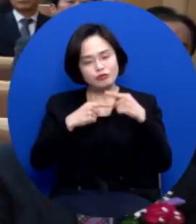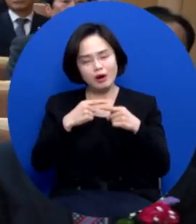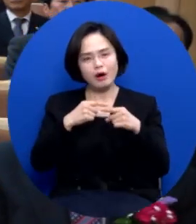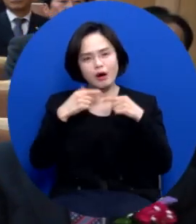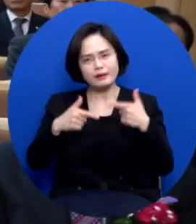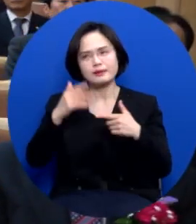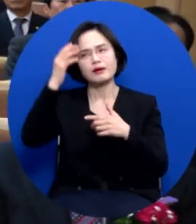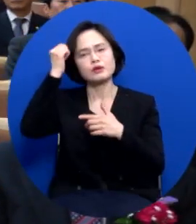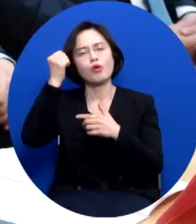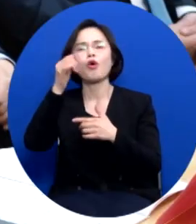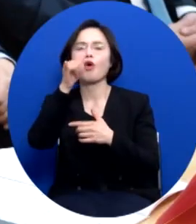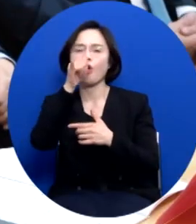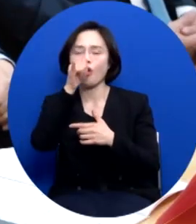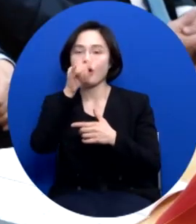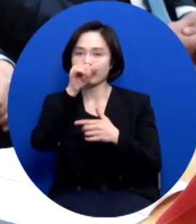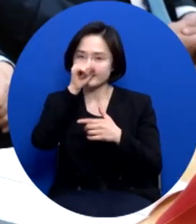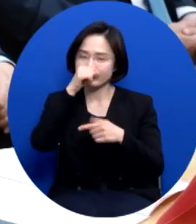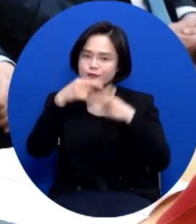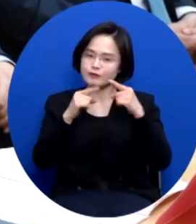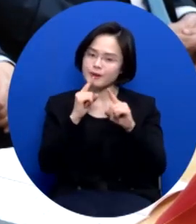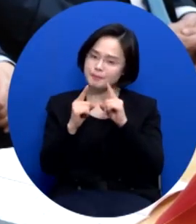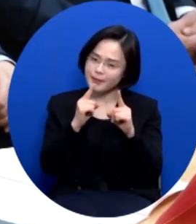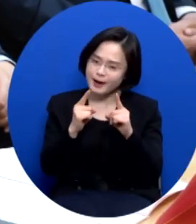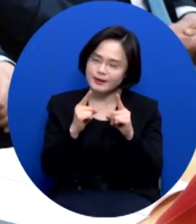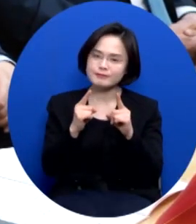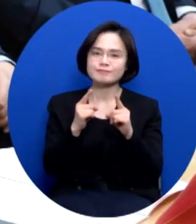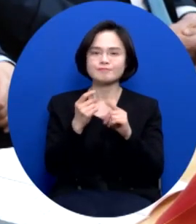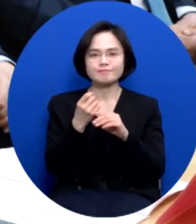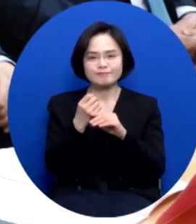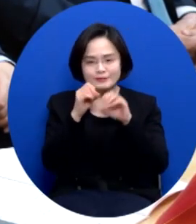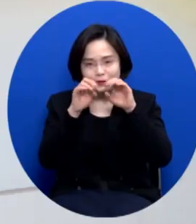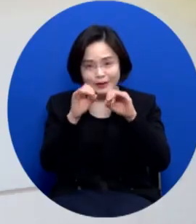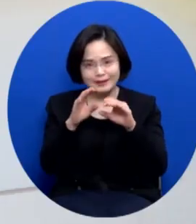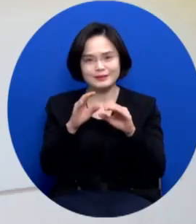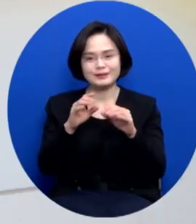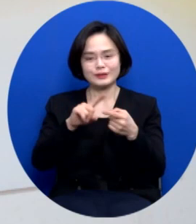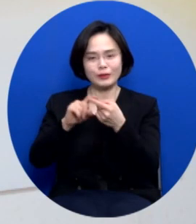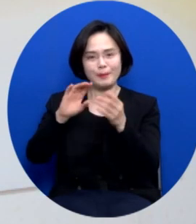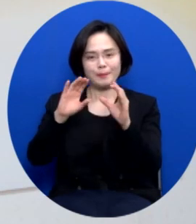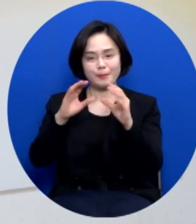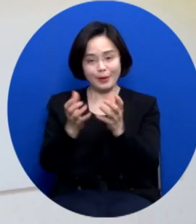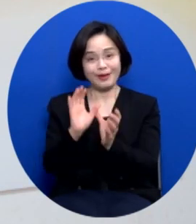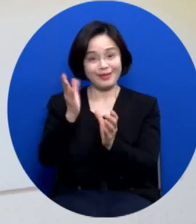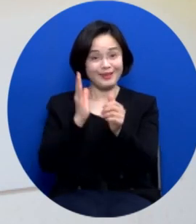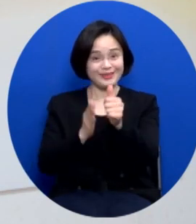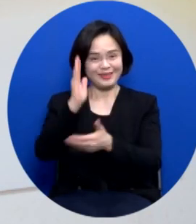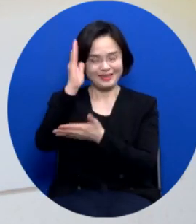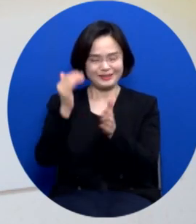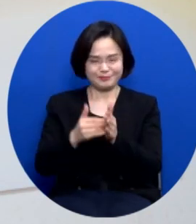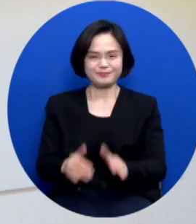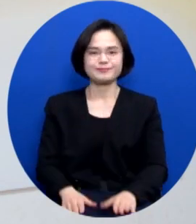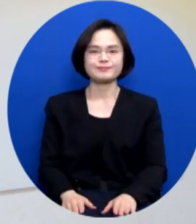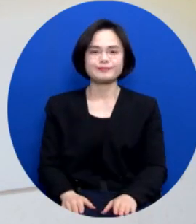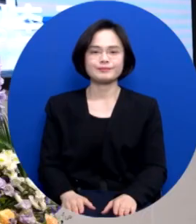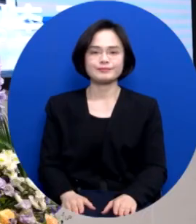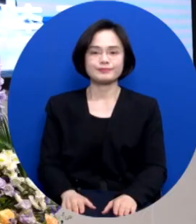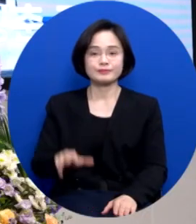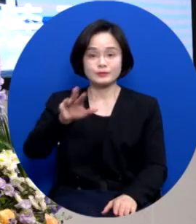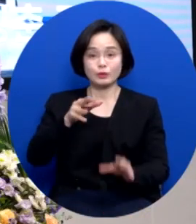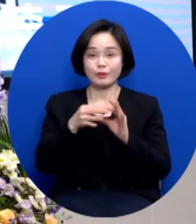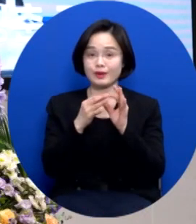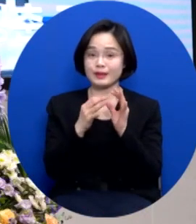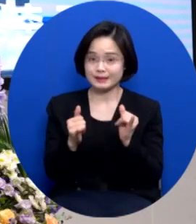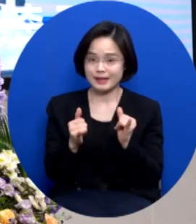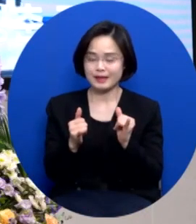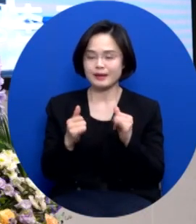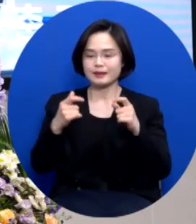기억하신다면 선한 말을 나누고 생명의 말을 전하는 장로회 연합회가 되길 바란다고 말했습니다 이어 총회의 관계자와